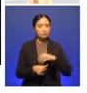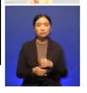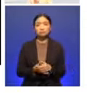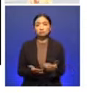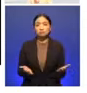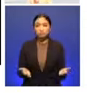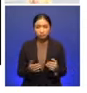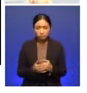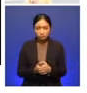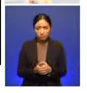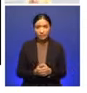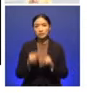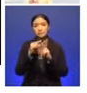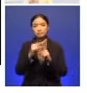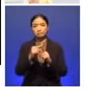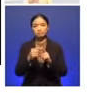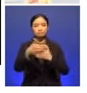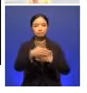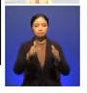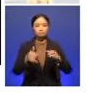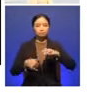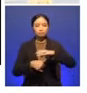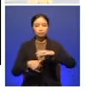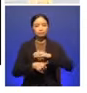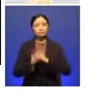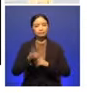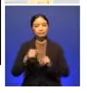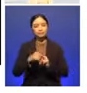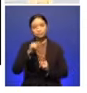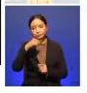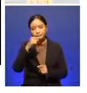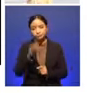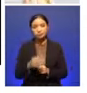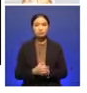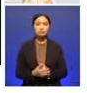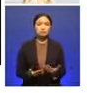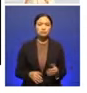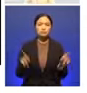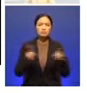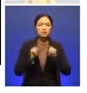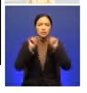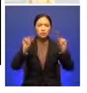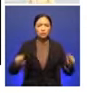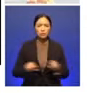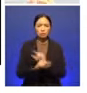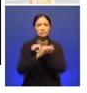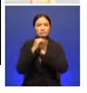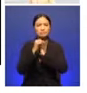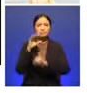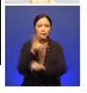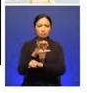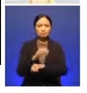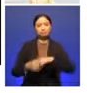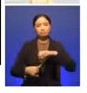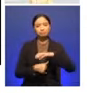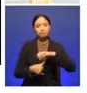สี่เหลี่ยมเนี่ยเป็นคำที่ใช้กันมากในเรือนจำนะคะคำว่ามันก็เหมือนเราอยู่ในกล่องนะคะอันนี้ก็เป็นตัวแ